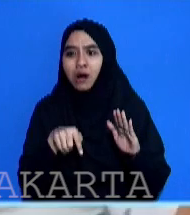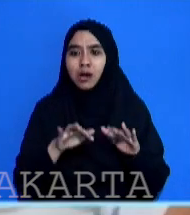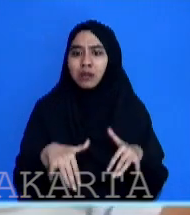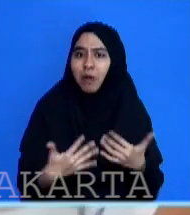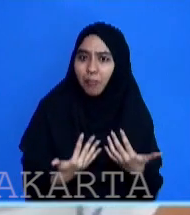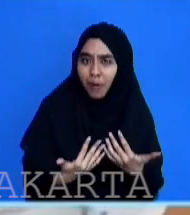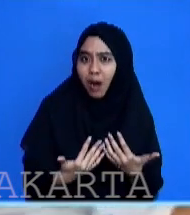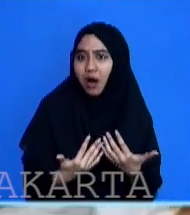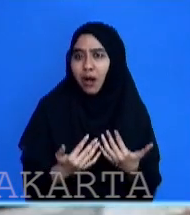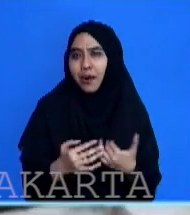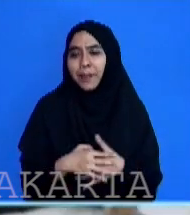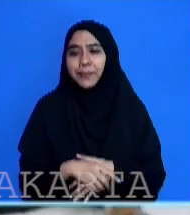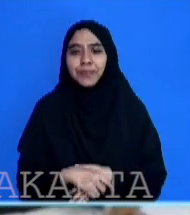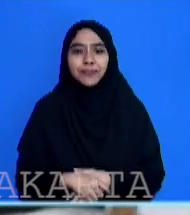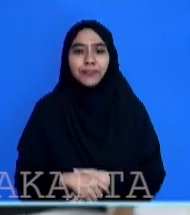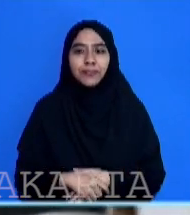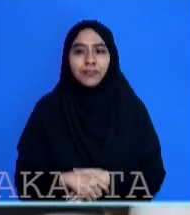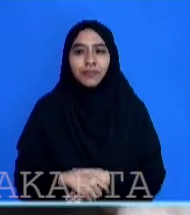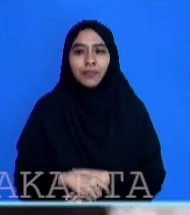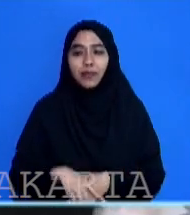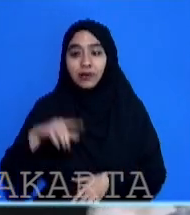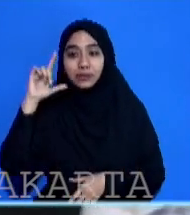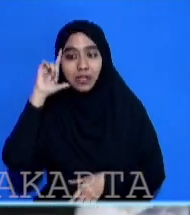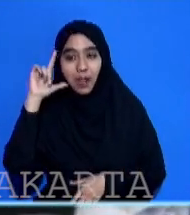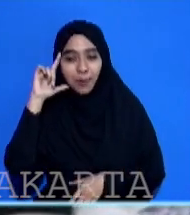almarho Dusun kembanganarjo